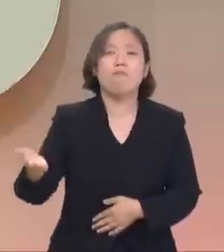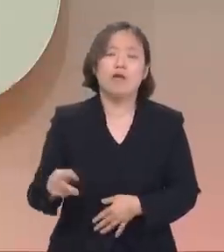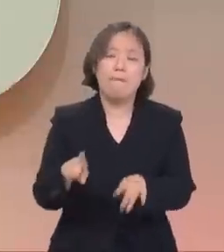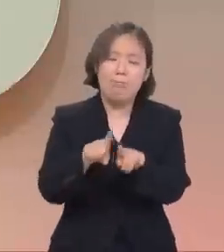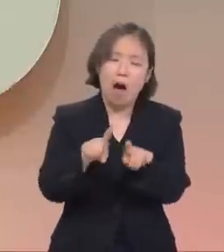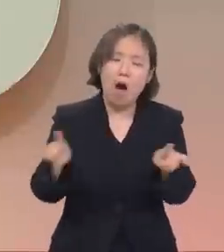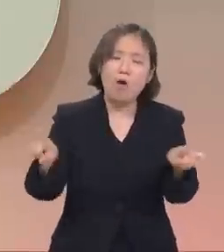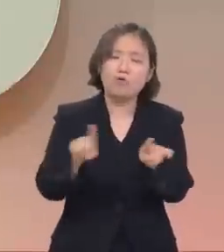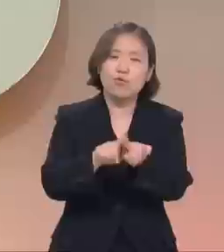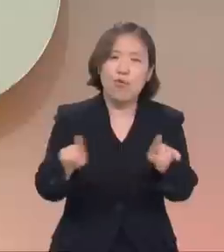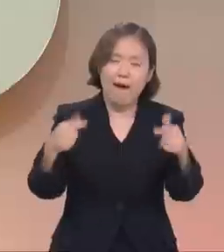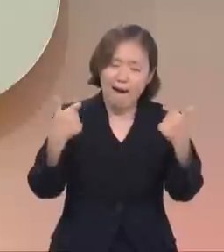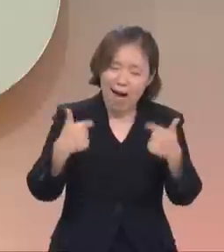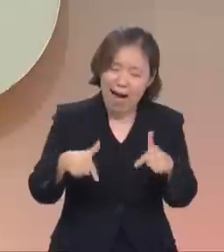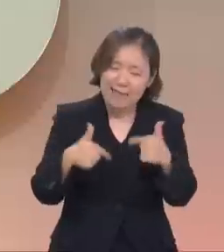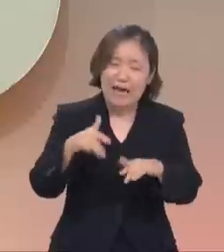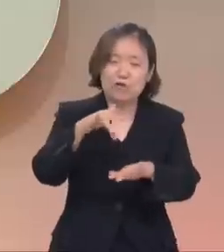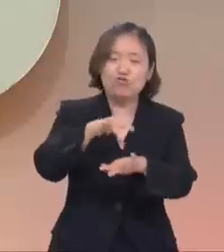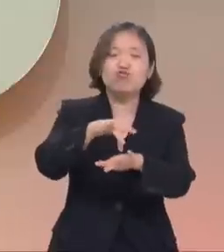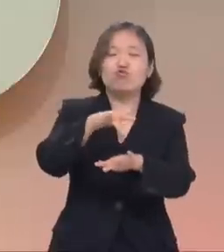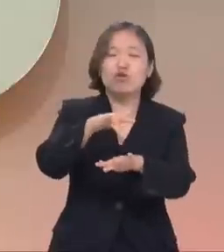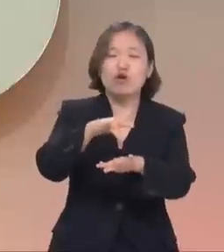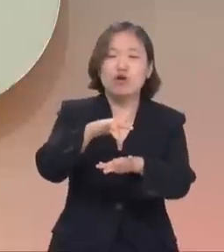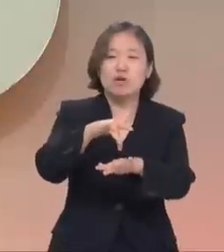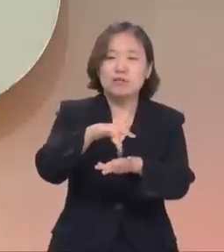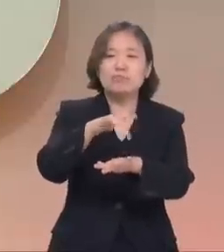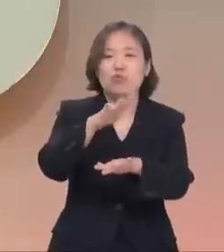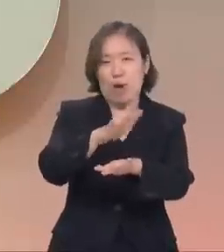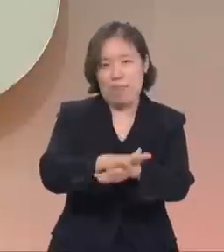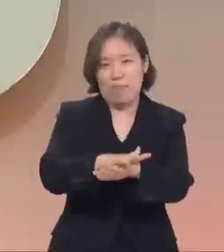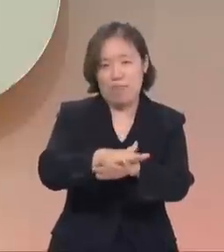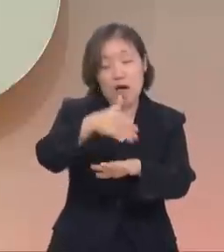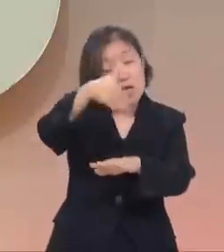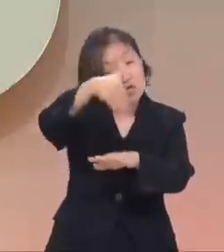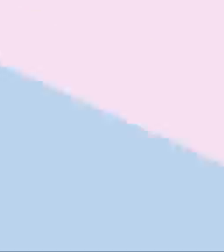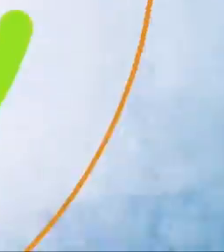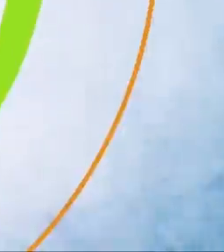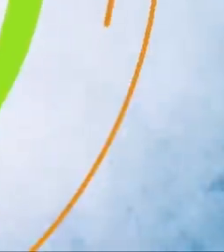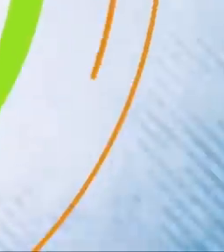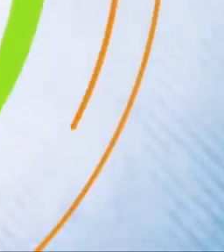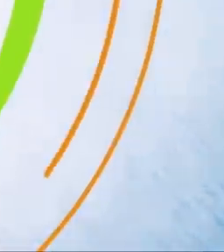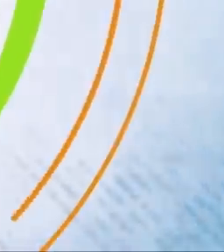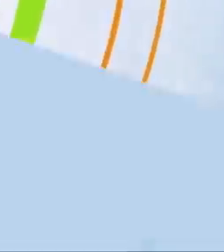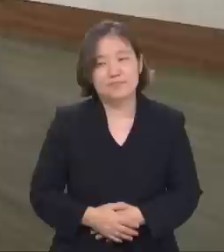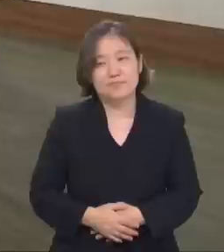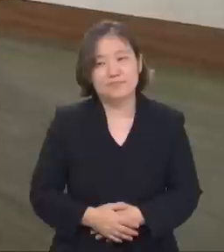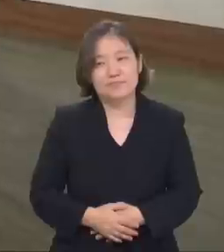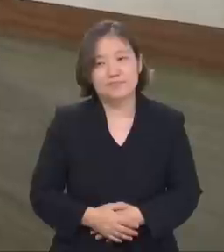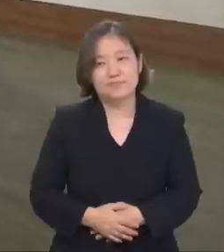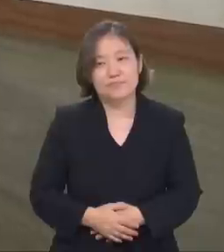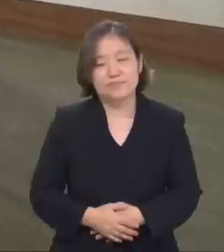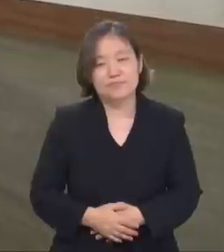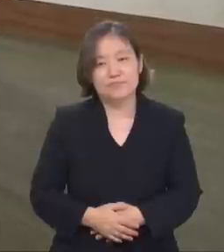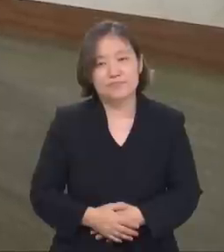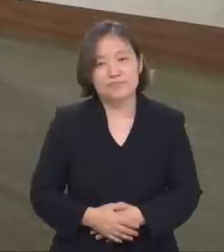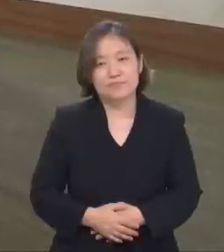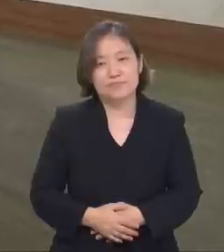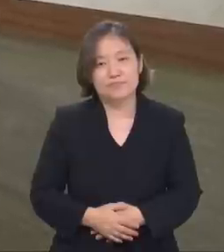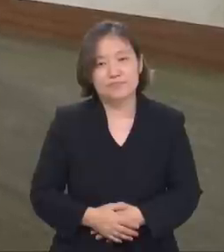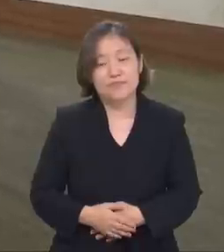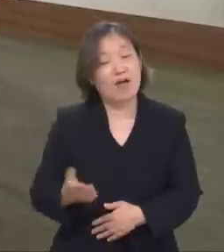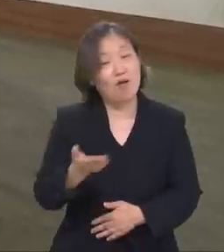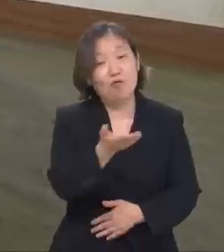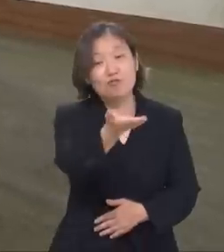습관을 들이자라고 말씀을 드리는 겁니다 우리